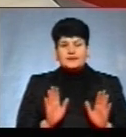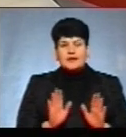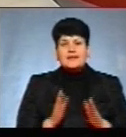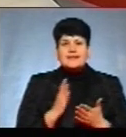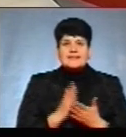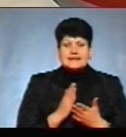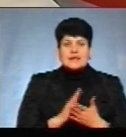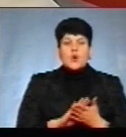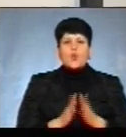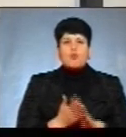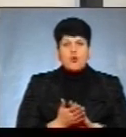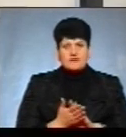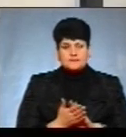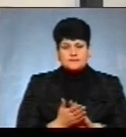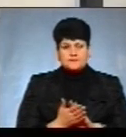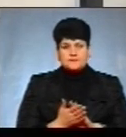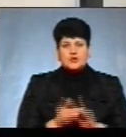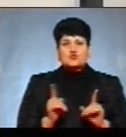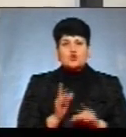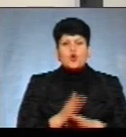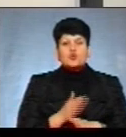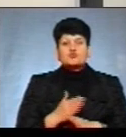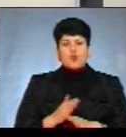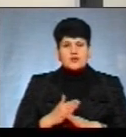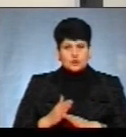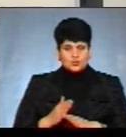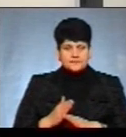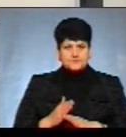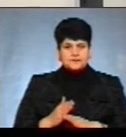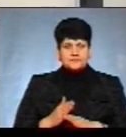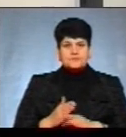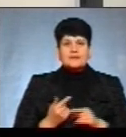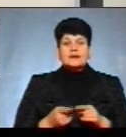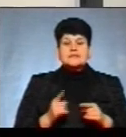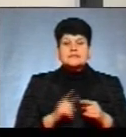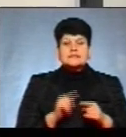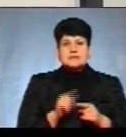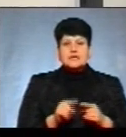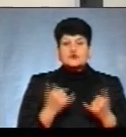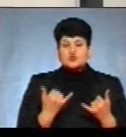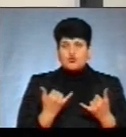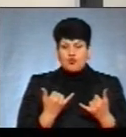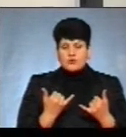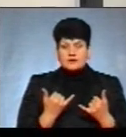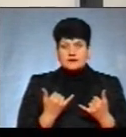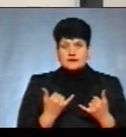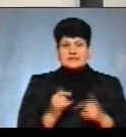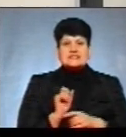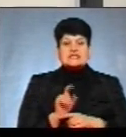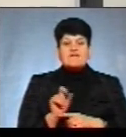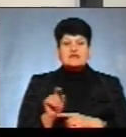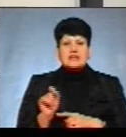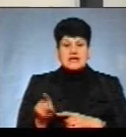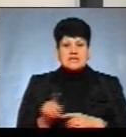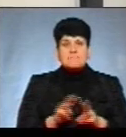Ні. Значить, є відповідні умови щодо розподілу. Тобто, це